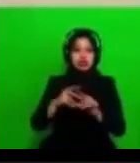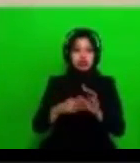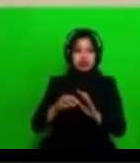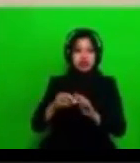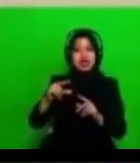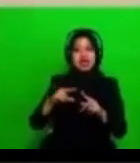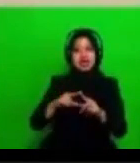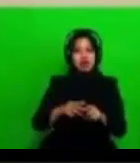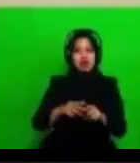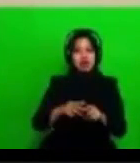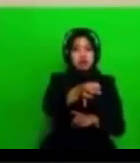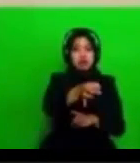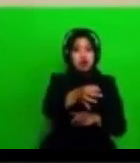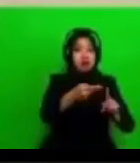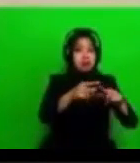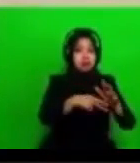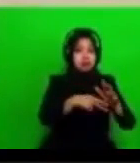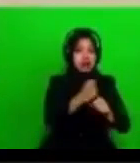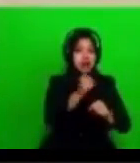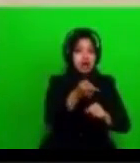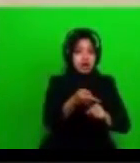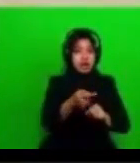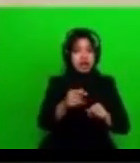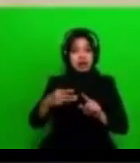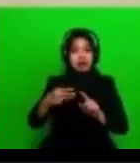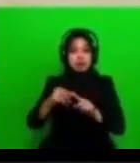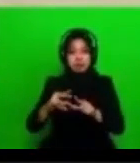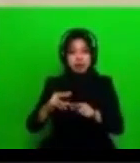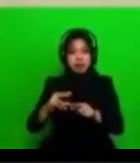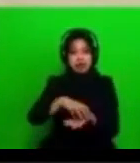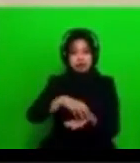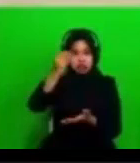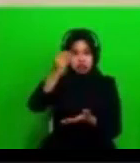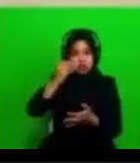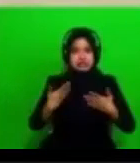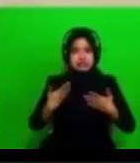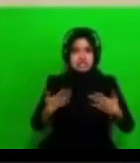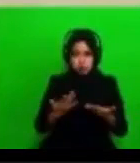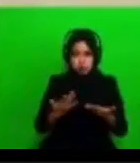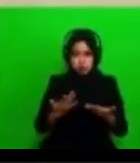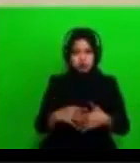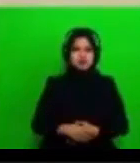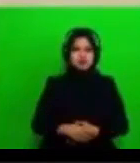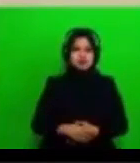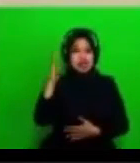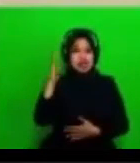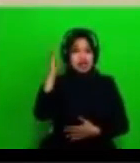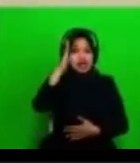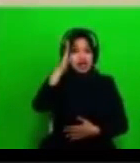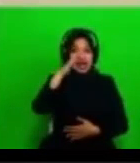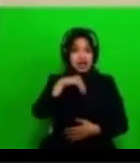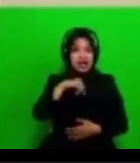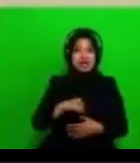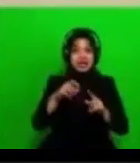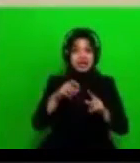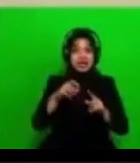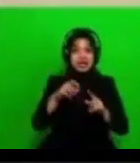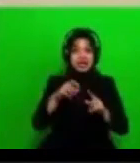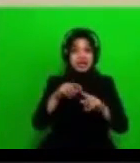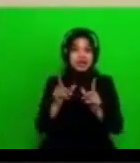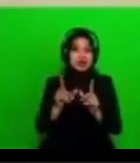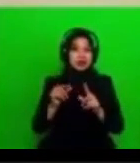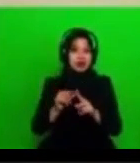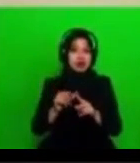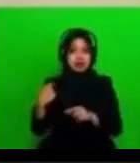Ya. Di Pulau Bangka ada Pulau Lepar. Betul. Tempat wisatanya amatlah seru. Wow.